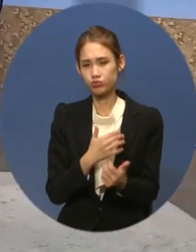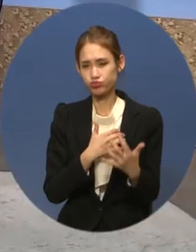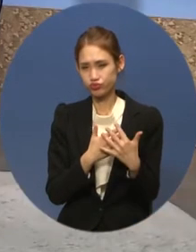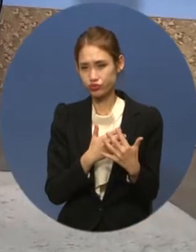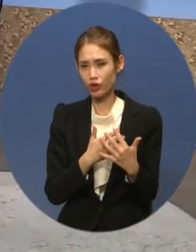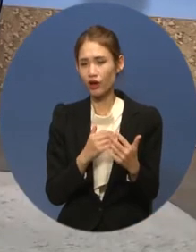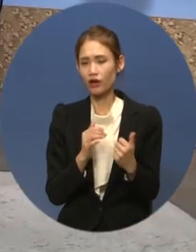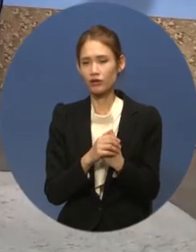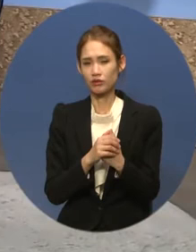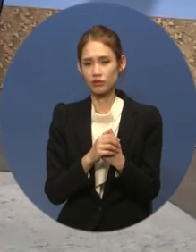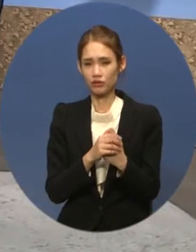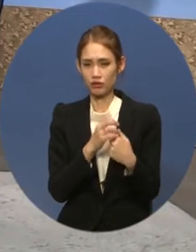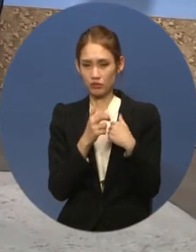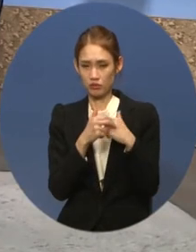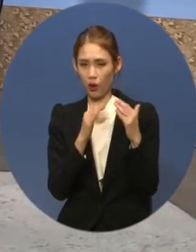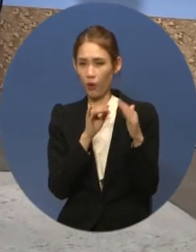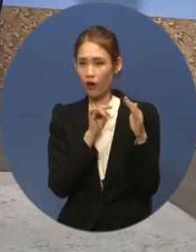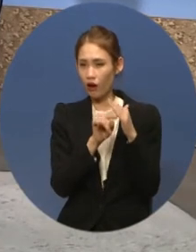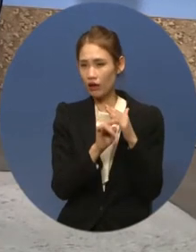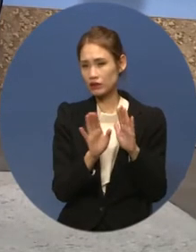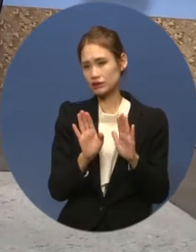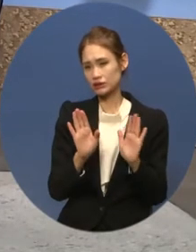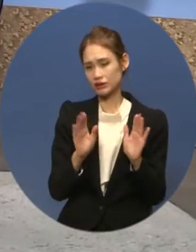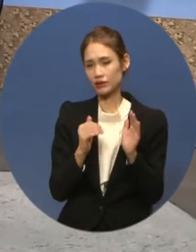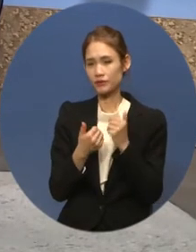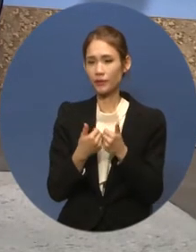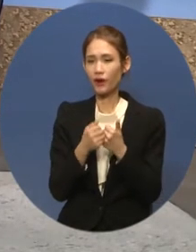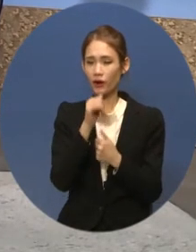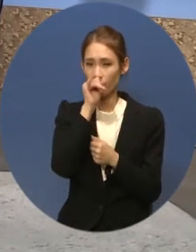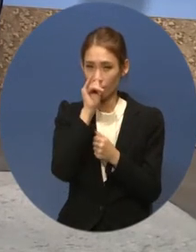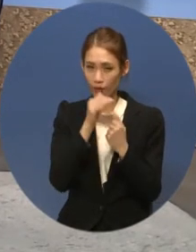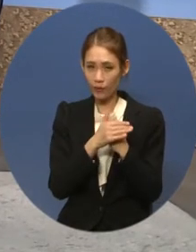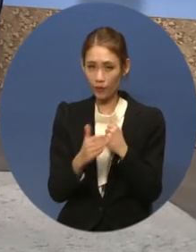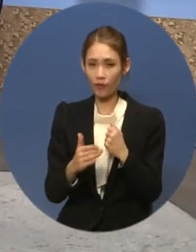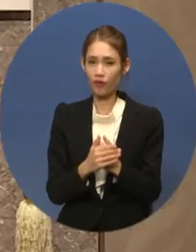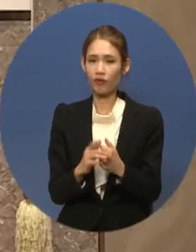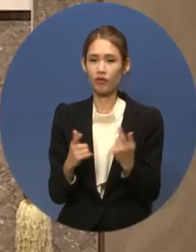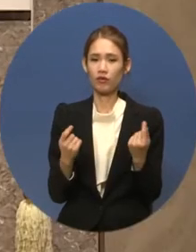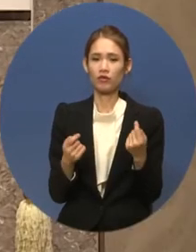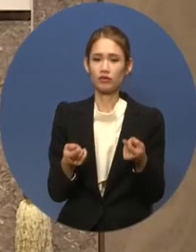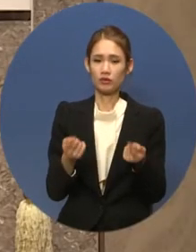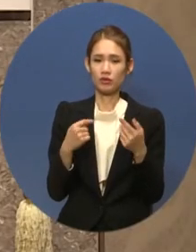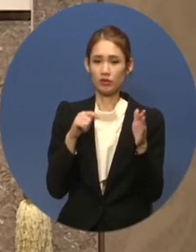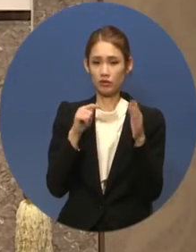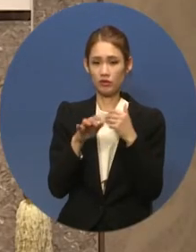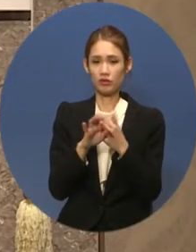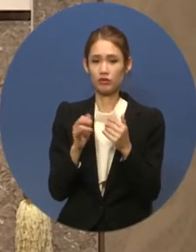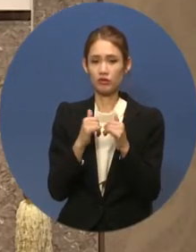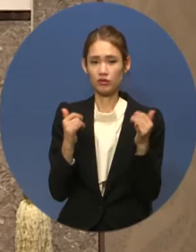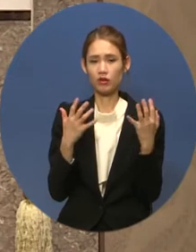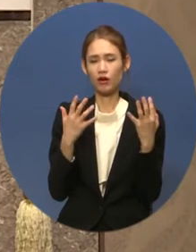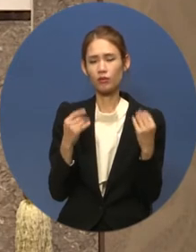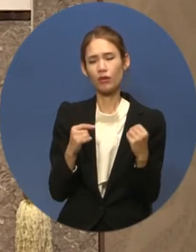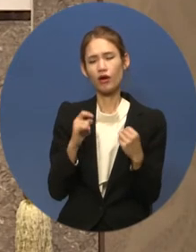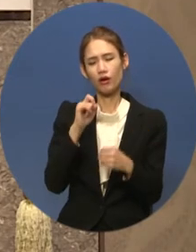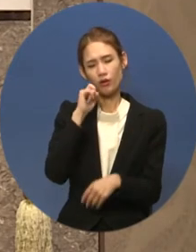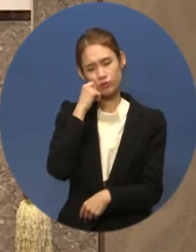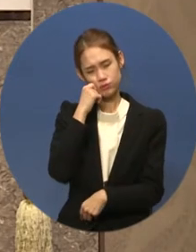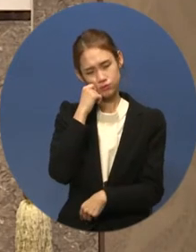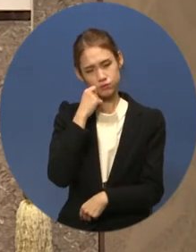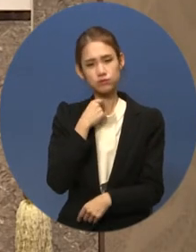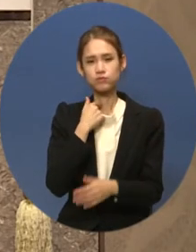가기를 꺼려 할 분들이 좀 안 아셨죠 예 맞습니다 이제 그러다 보니까 거기 입점해 있는 분들 같은 경우 굉장히 많은 어려움을 겪게